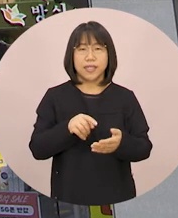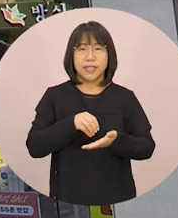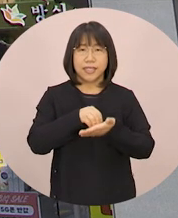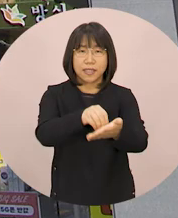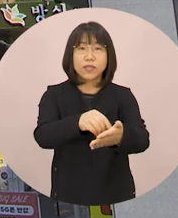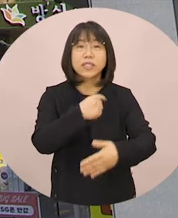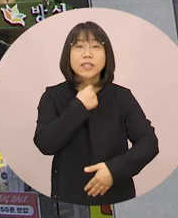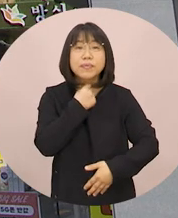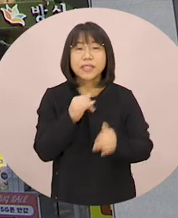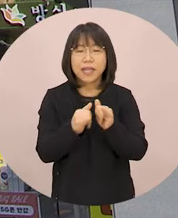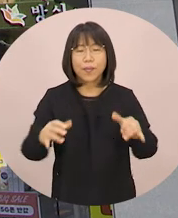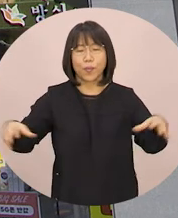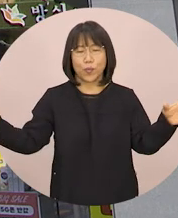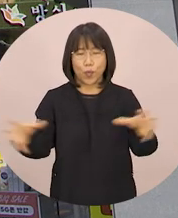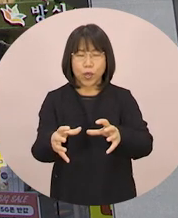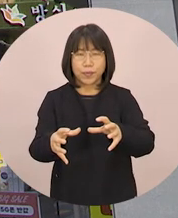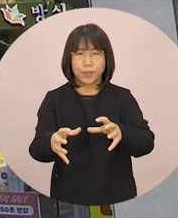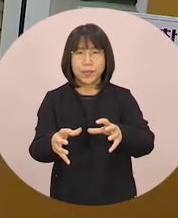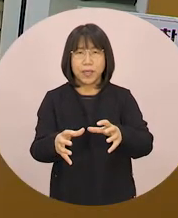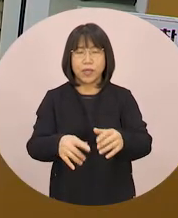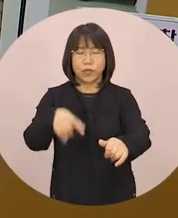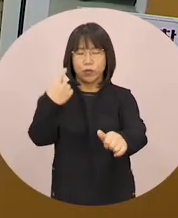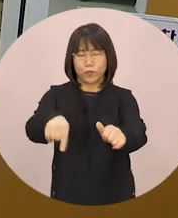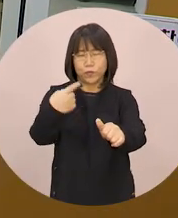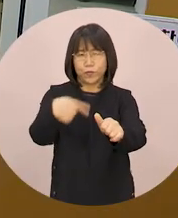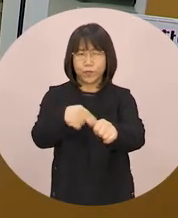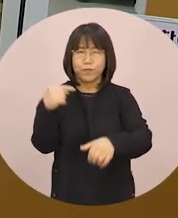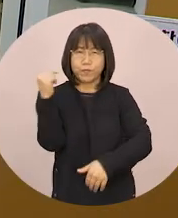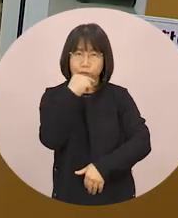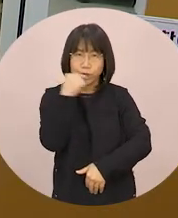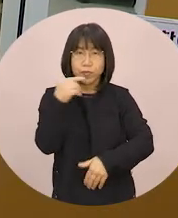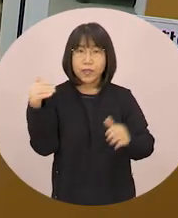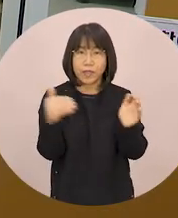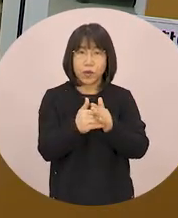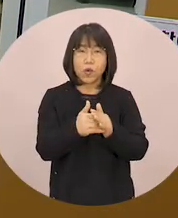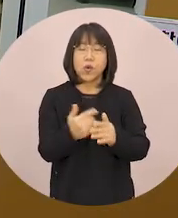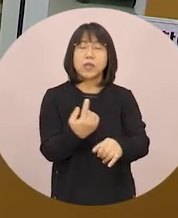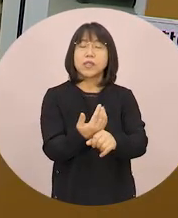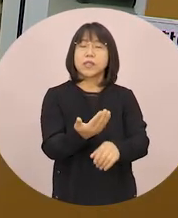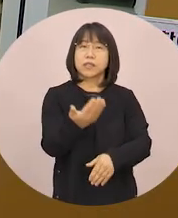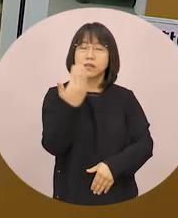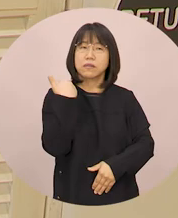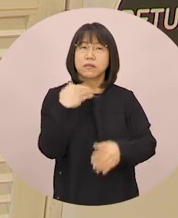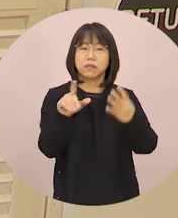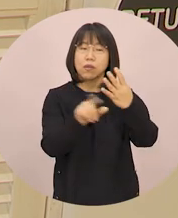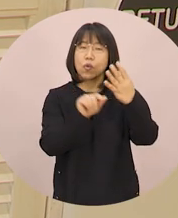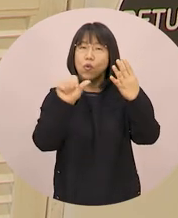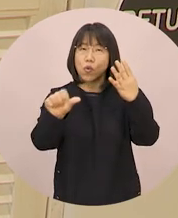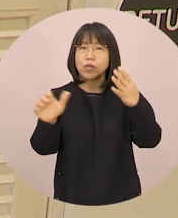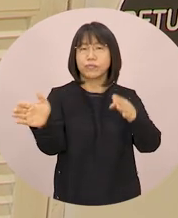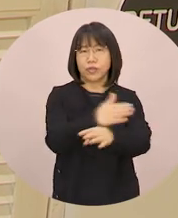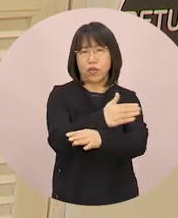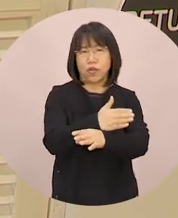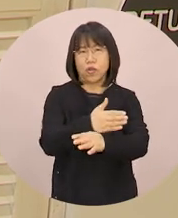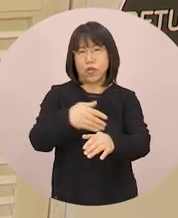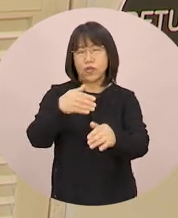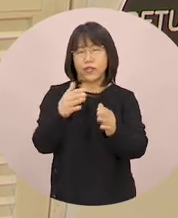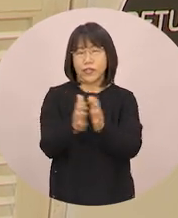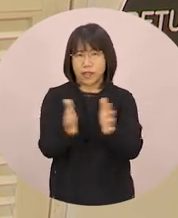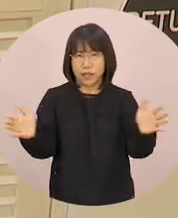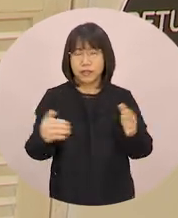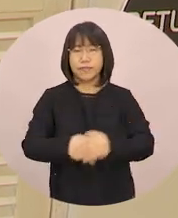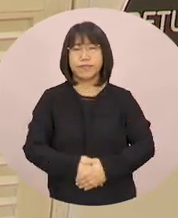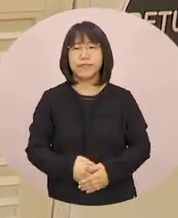근무할 어르신 참여자를 모집하고 현장 교육을 철저히 실시했으며 지난 5일부터 본격적인 운영을